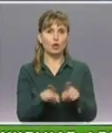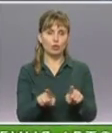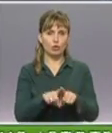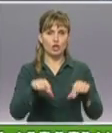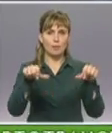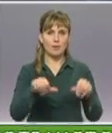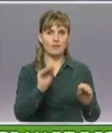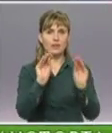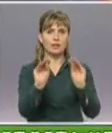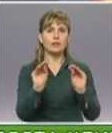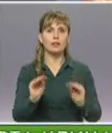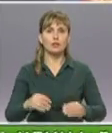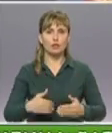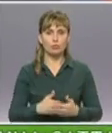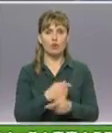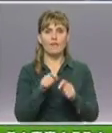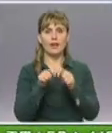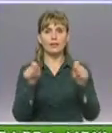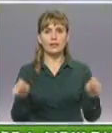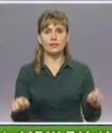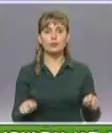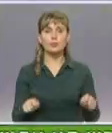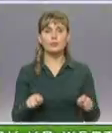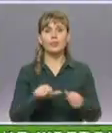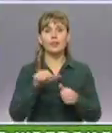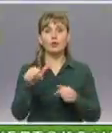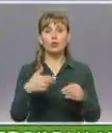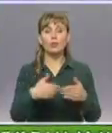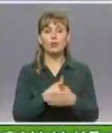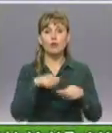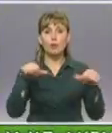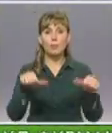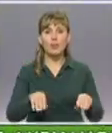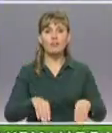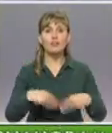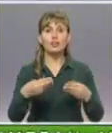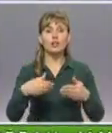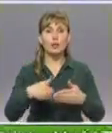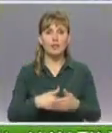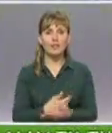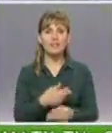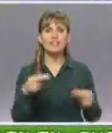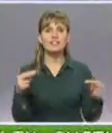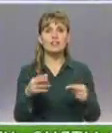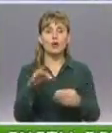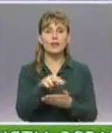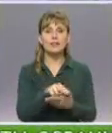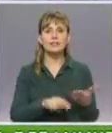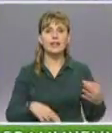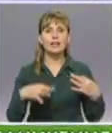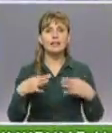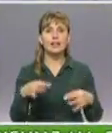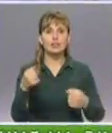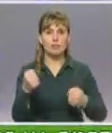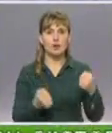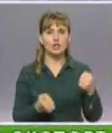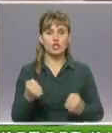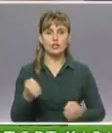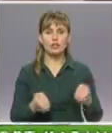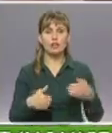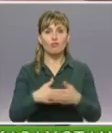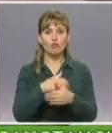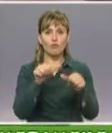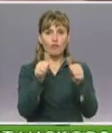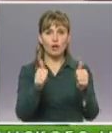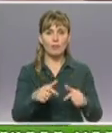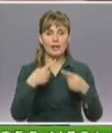все категории, которые соответствуют конвенции ООН. Помимо новых прав, начнут выдавать и обновленные свидетельства о регистрации транспортного средства. В новом